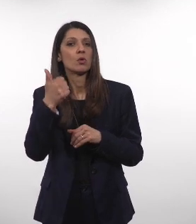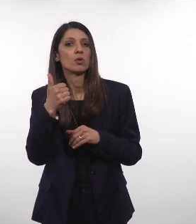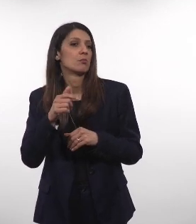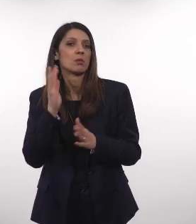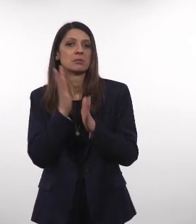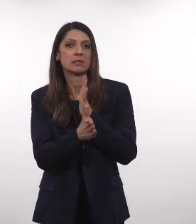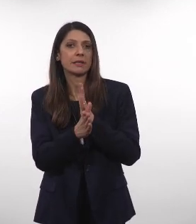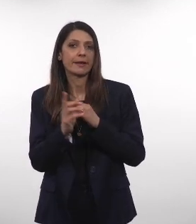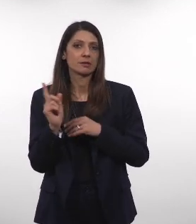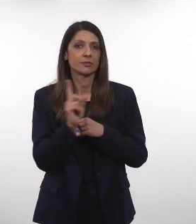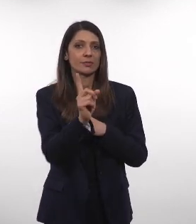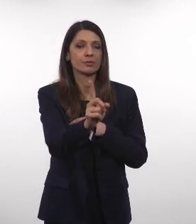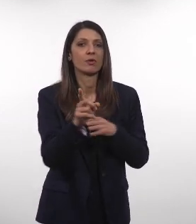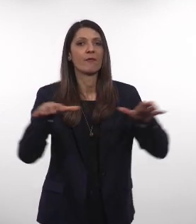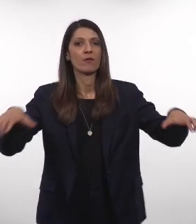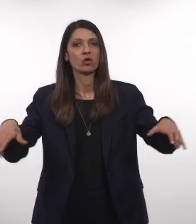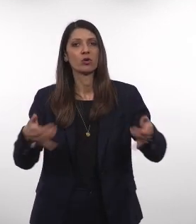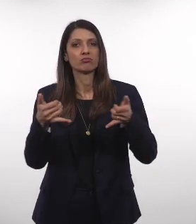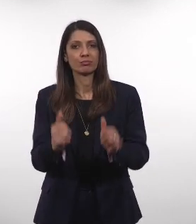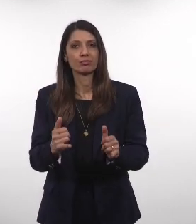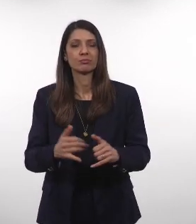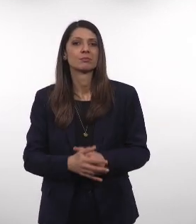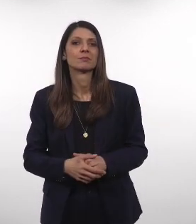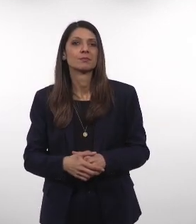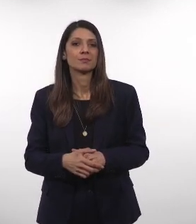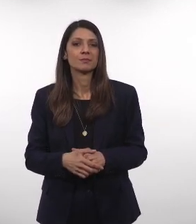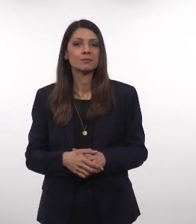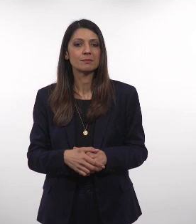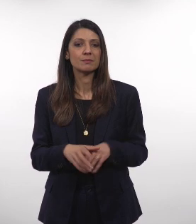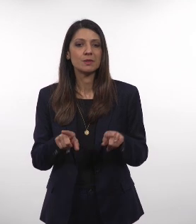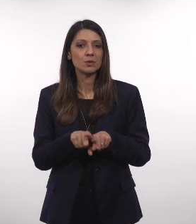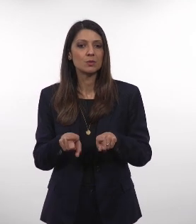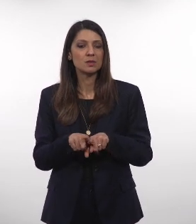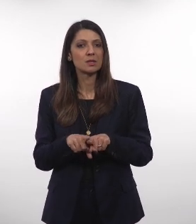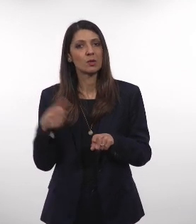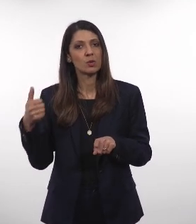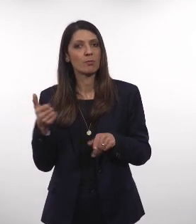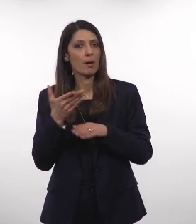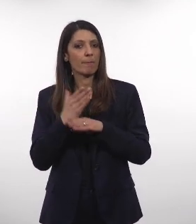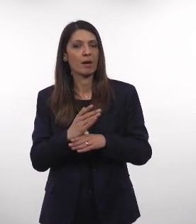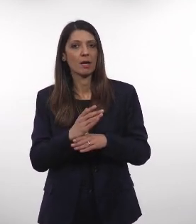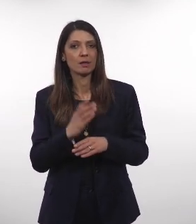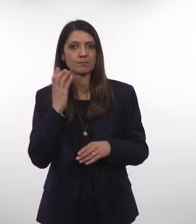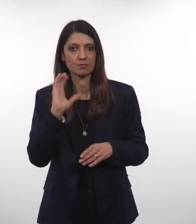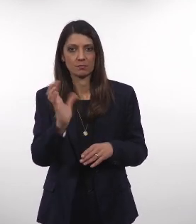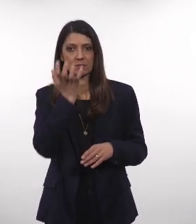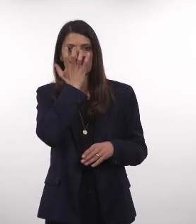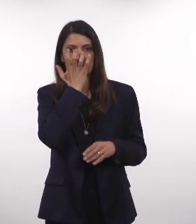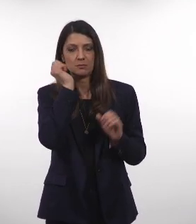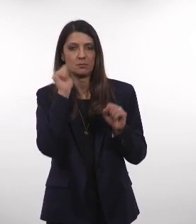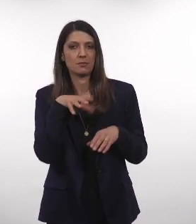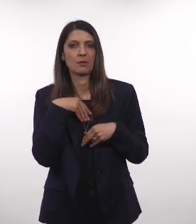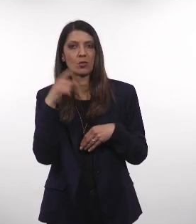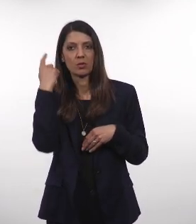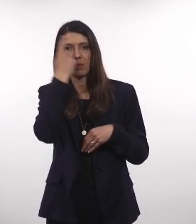fauteuil de prélèvement où il s'assoit. On voit également qu'il est prêt à recevoir le gazmé au pas, car il tend